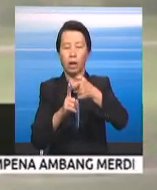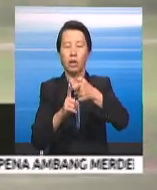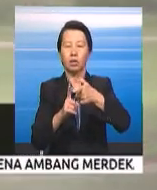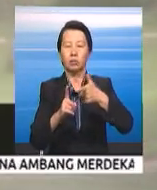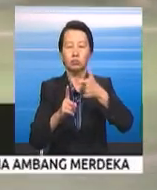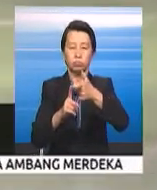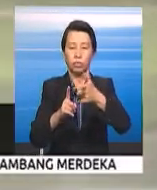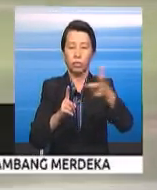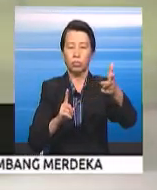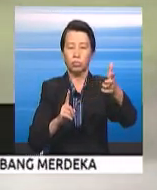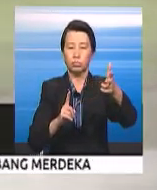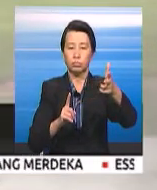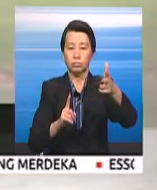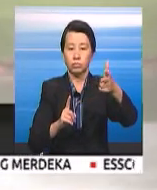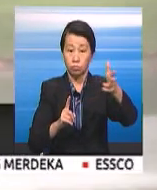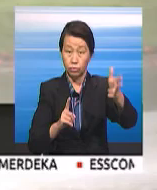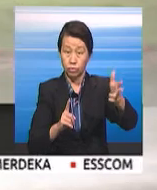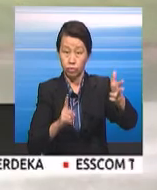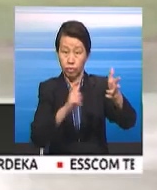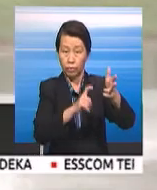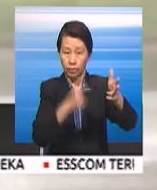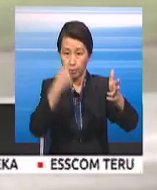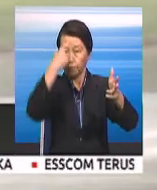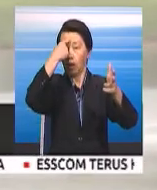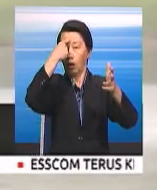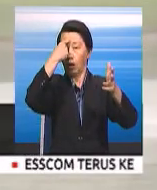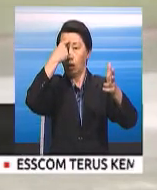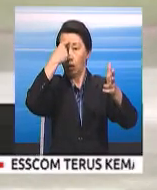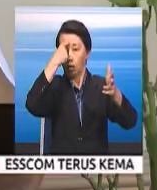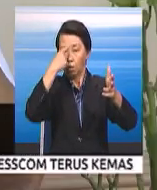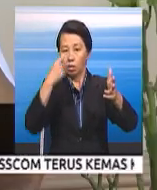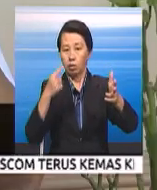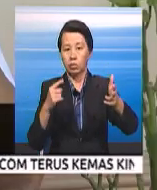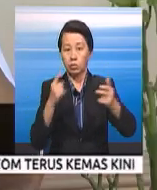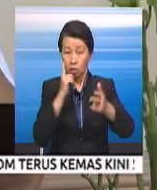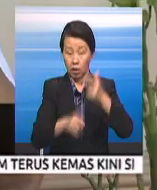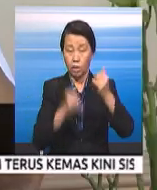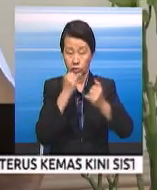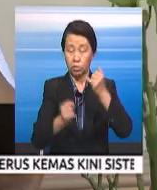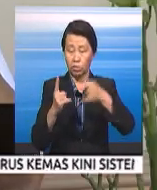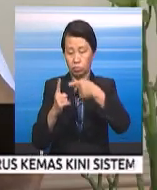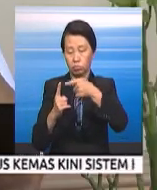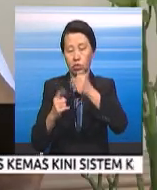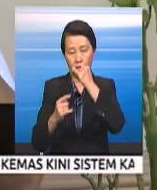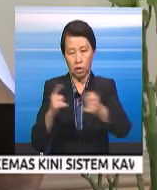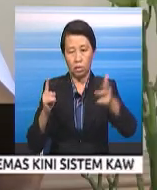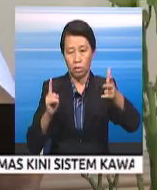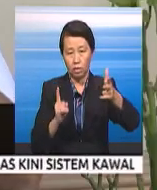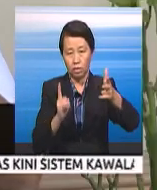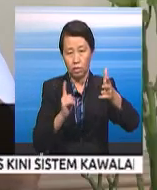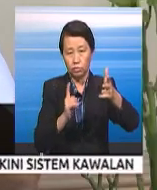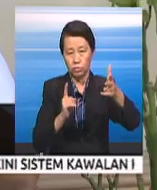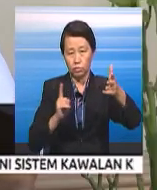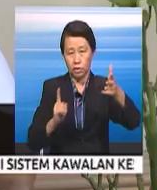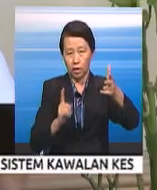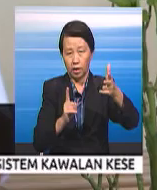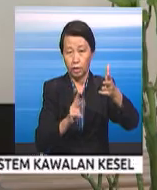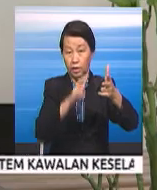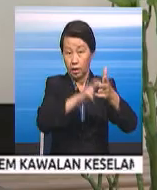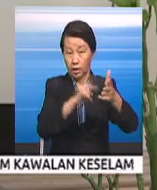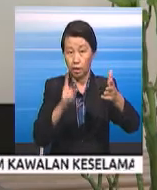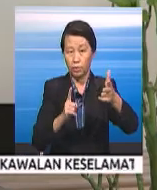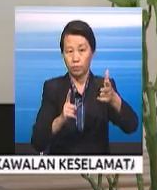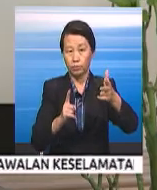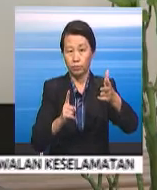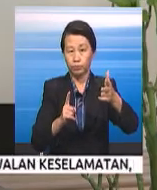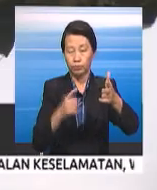Kena pada dai, apa ni, Rose tu. Jelas sekali nak naik. Lepas tu, quartermaster tu, tangan